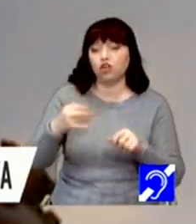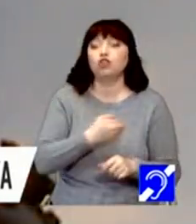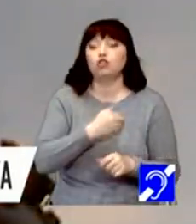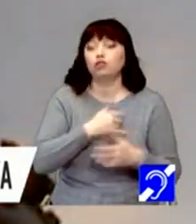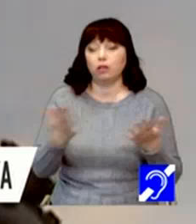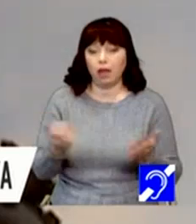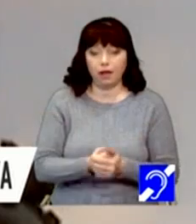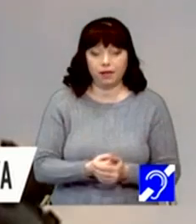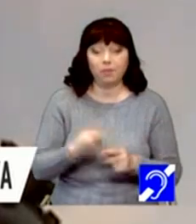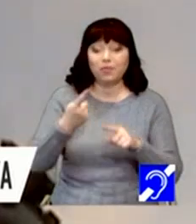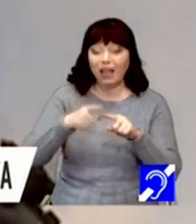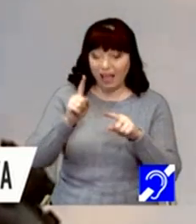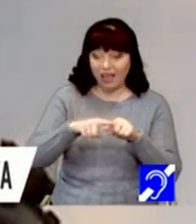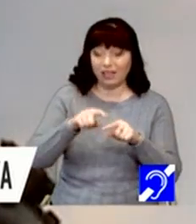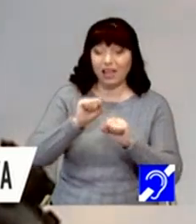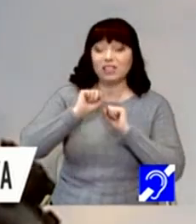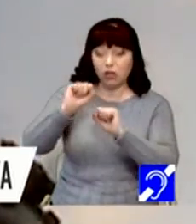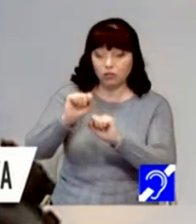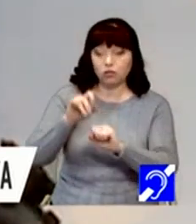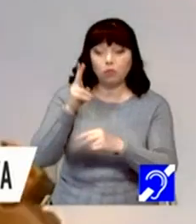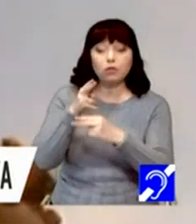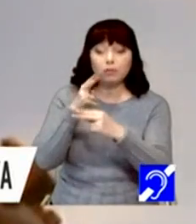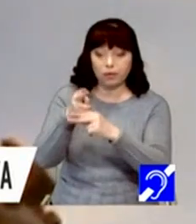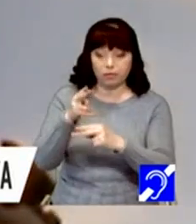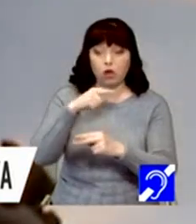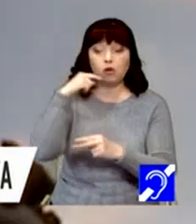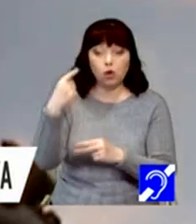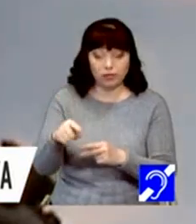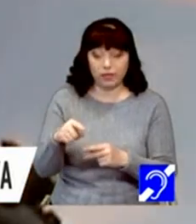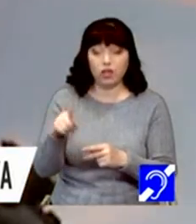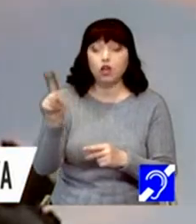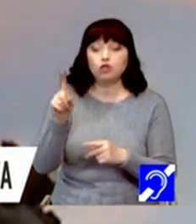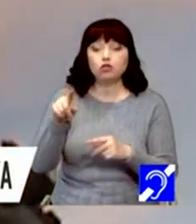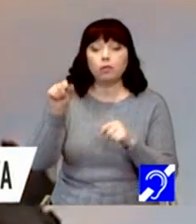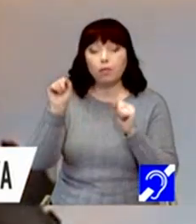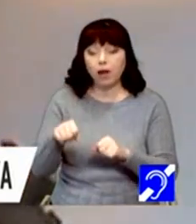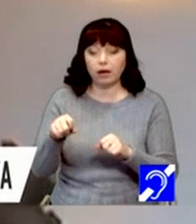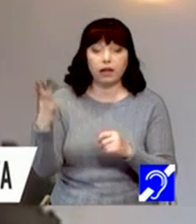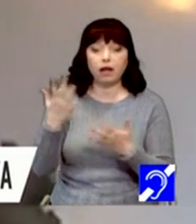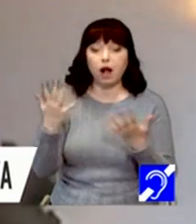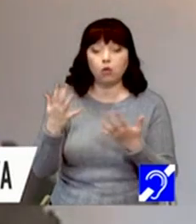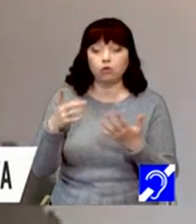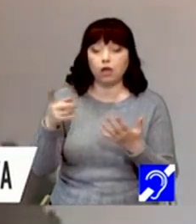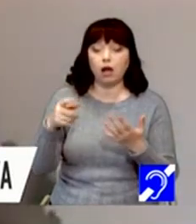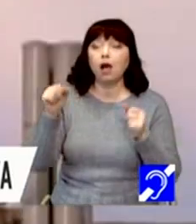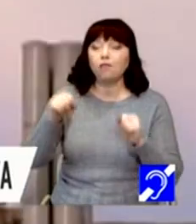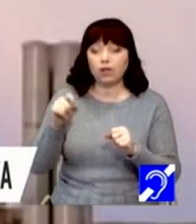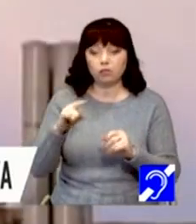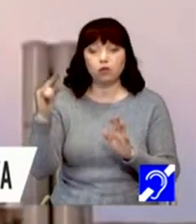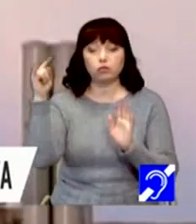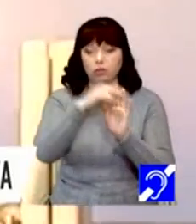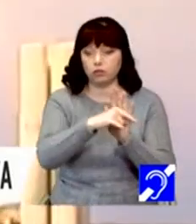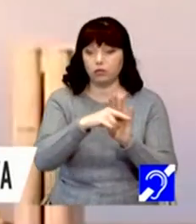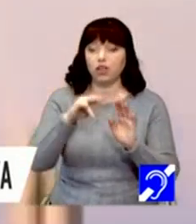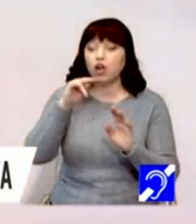putut să fiu un material pentru Moscova în jur de superioritate aeriană deasupra în